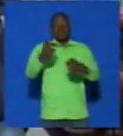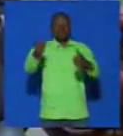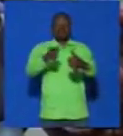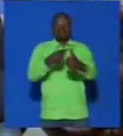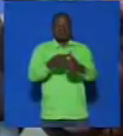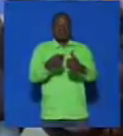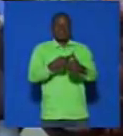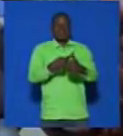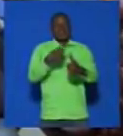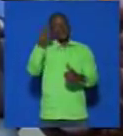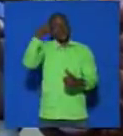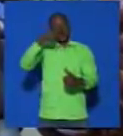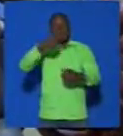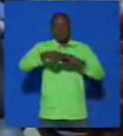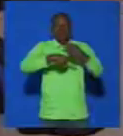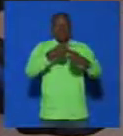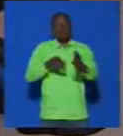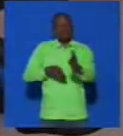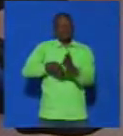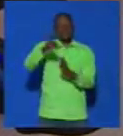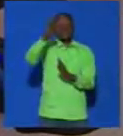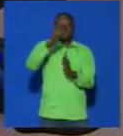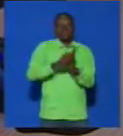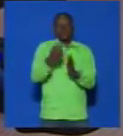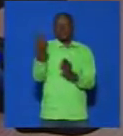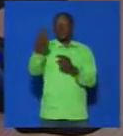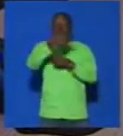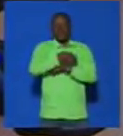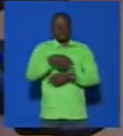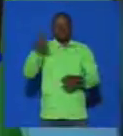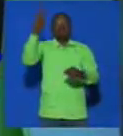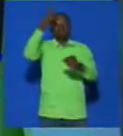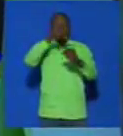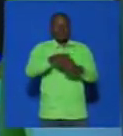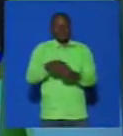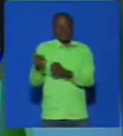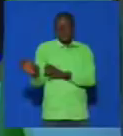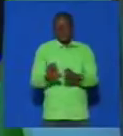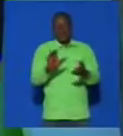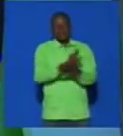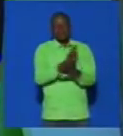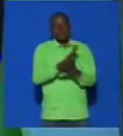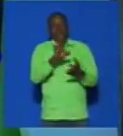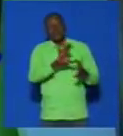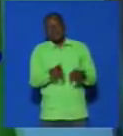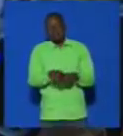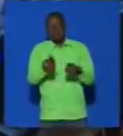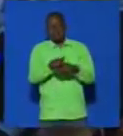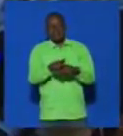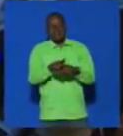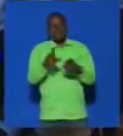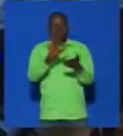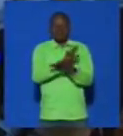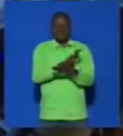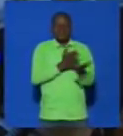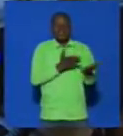pour pour aller dans cette direction là durant deux jours les participants devront fournir un document cohérent un document qui va